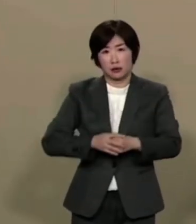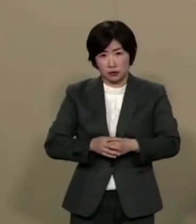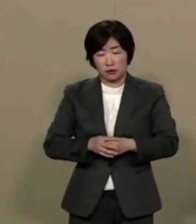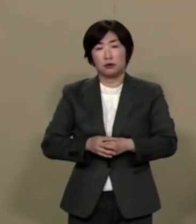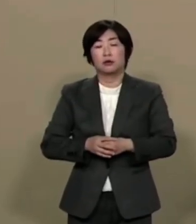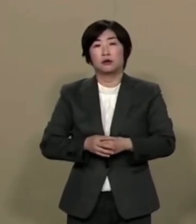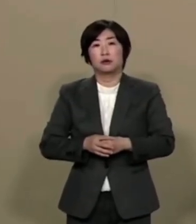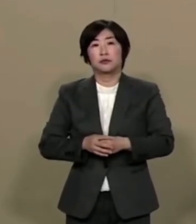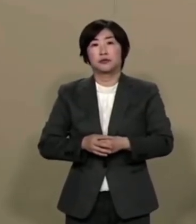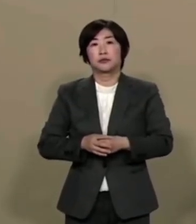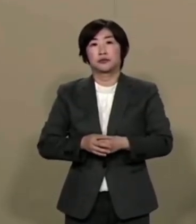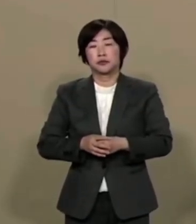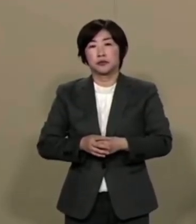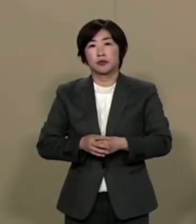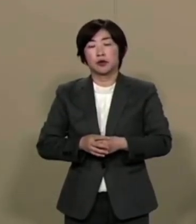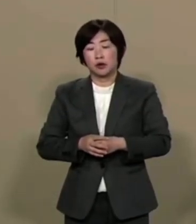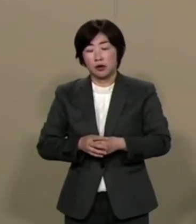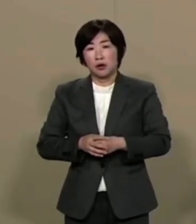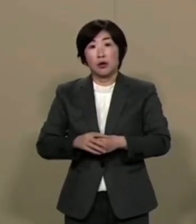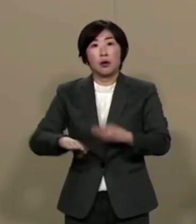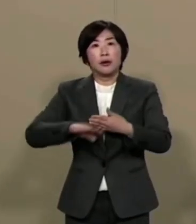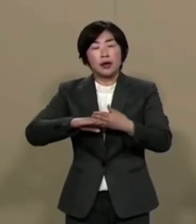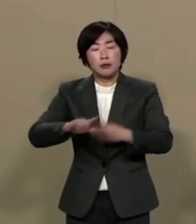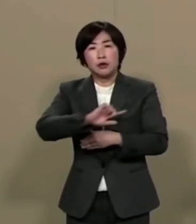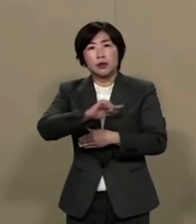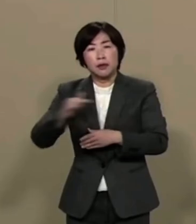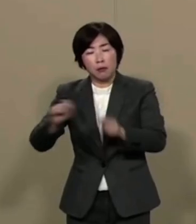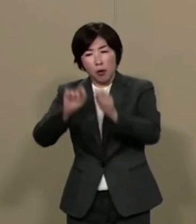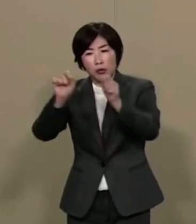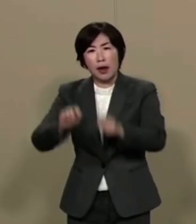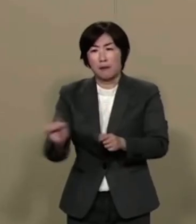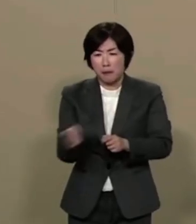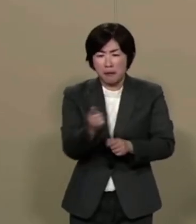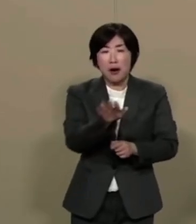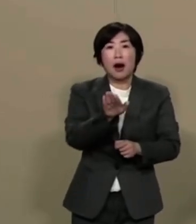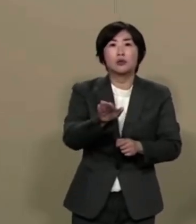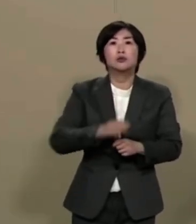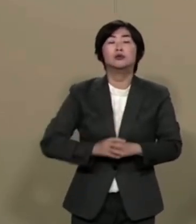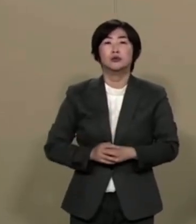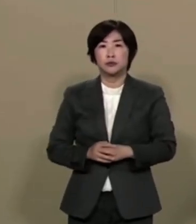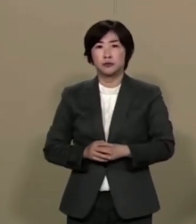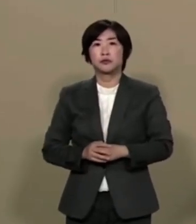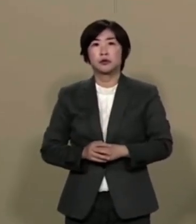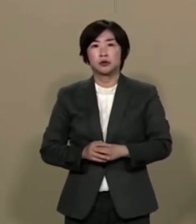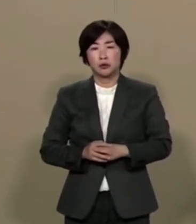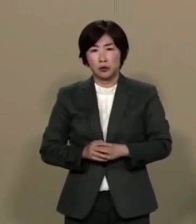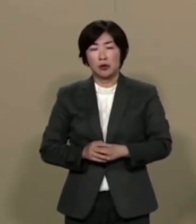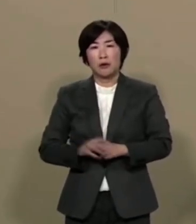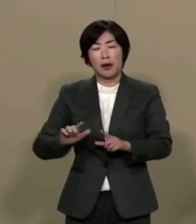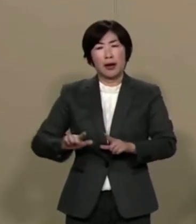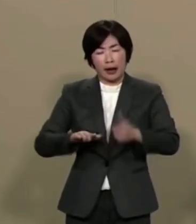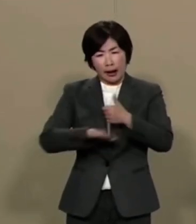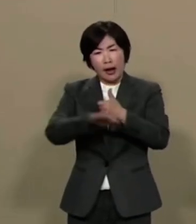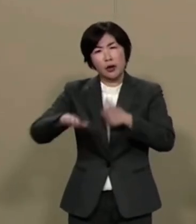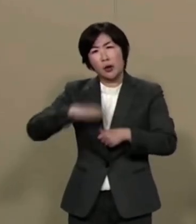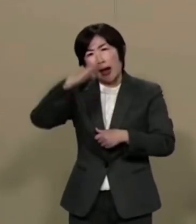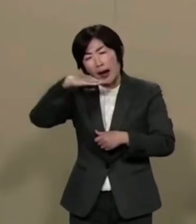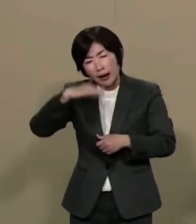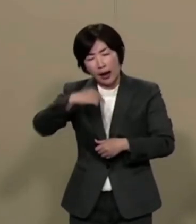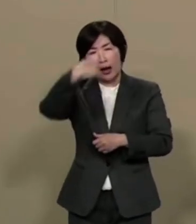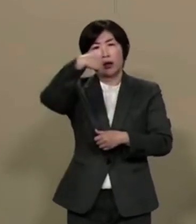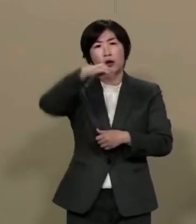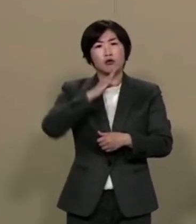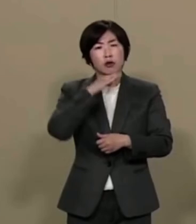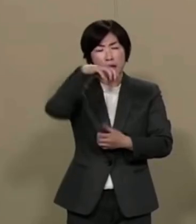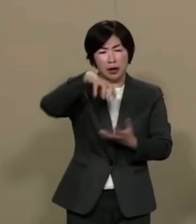え野方ず移民政策はですねそれ以外にも様々な問題引き起こしてますえそれはえ治安の悪化そして教育現場の